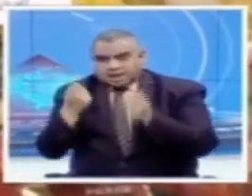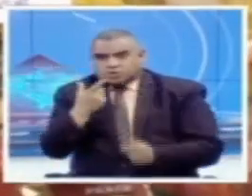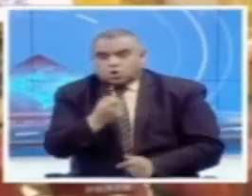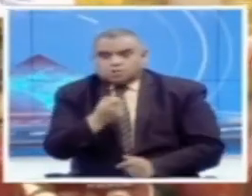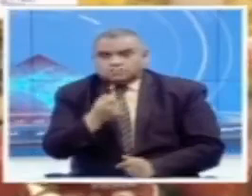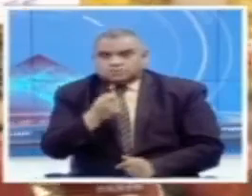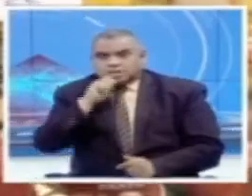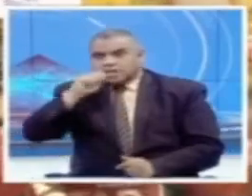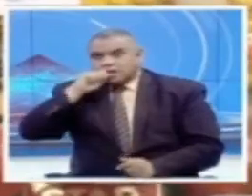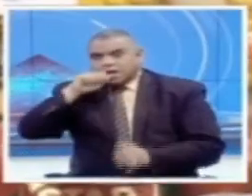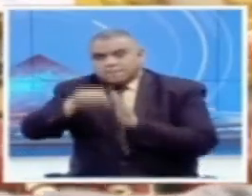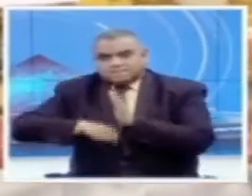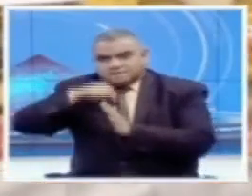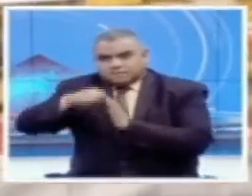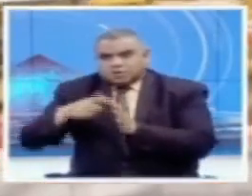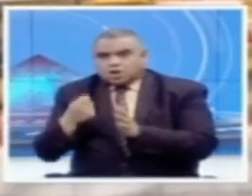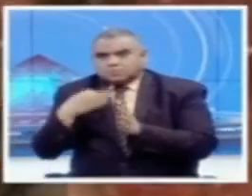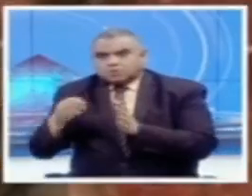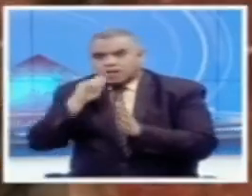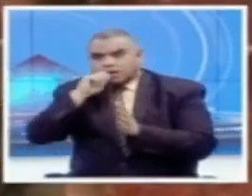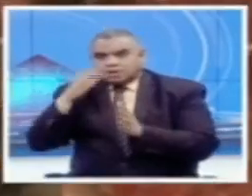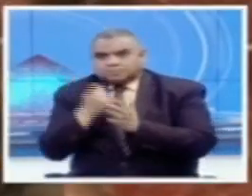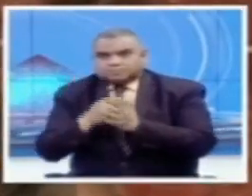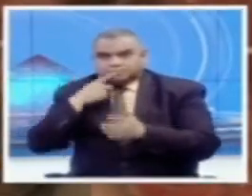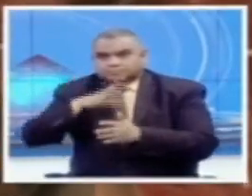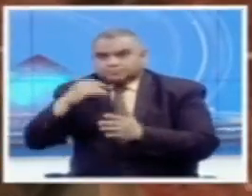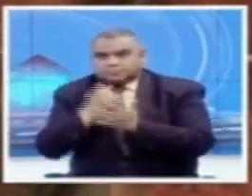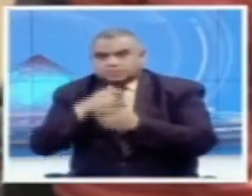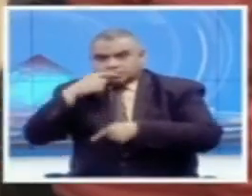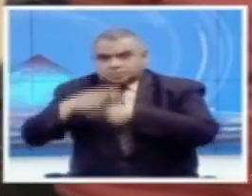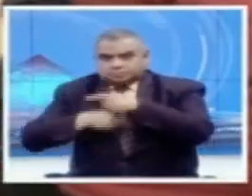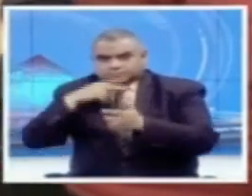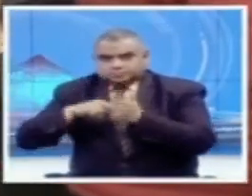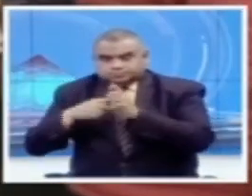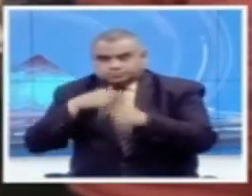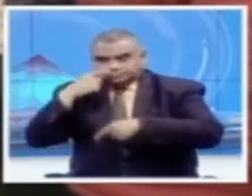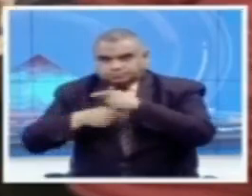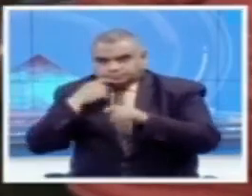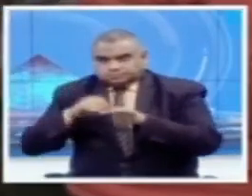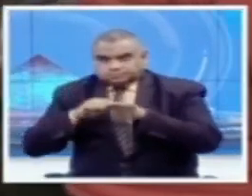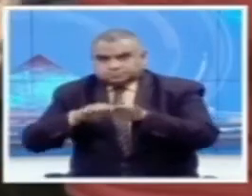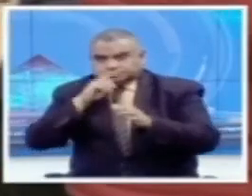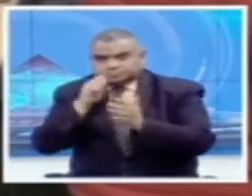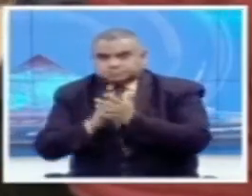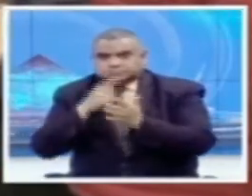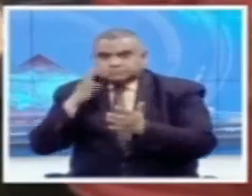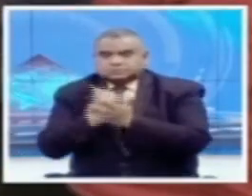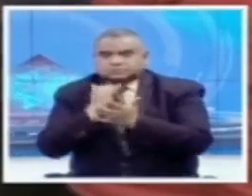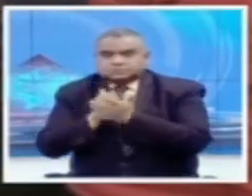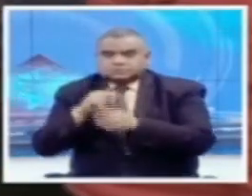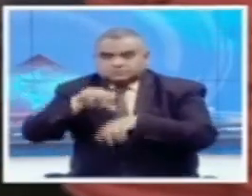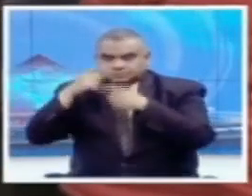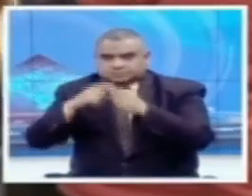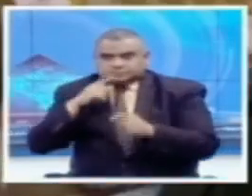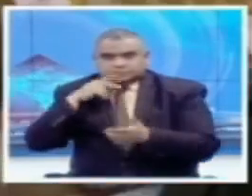بالنسبة للحمة المفرومة عندي عاملة 35 لحم صافي. فتوافر اللحوم بهذه السيارات وانخفاض أسعارها جعل منها ملاذاً